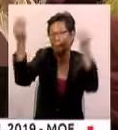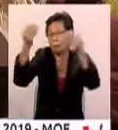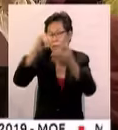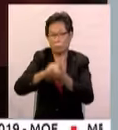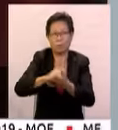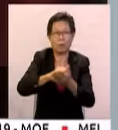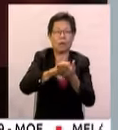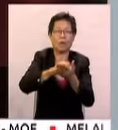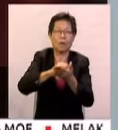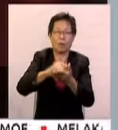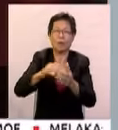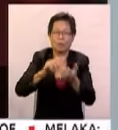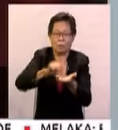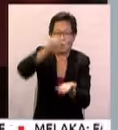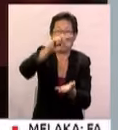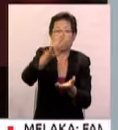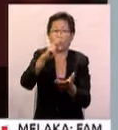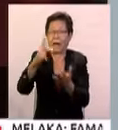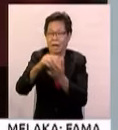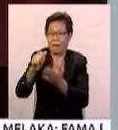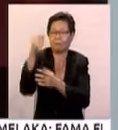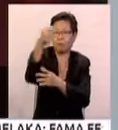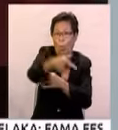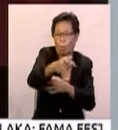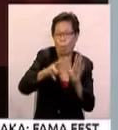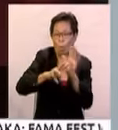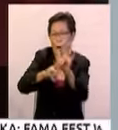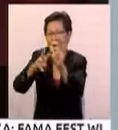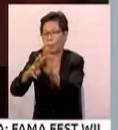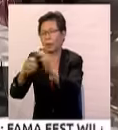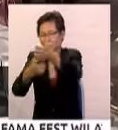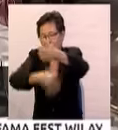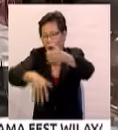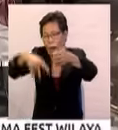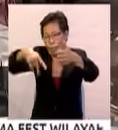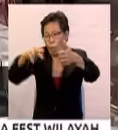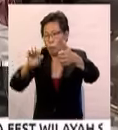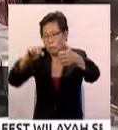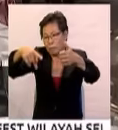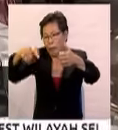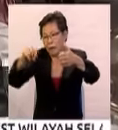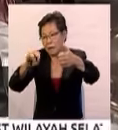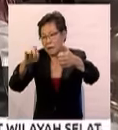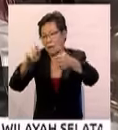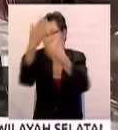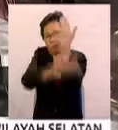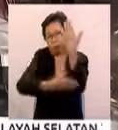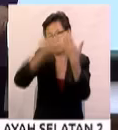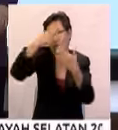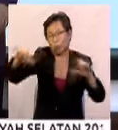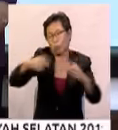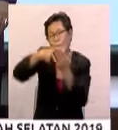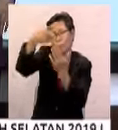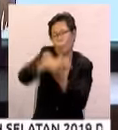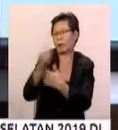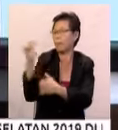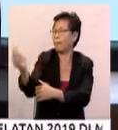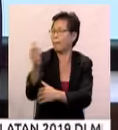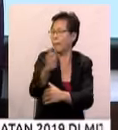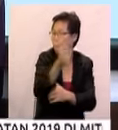geran pendahuluan sebanyak RM2,000 disampaikan kepada wakil-wakil cawangan Puspanita seluruh negara bagi menjalankan program